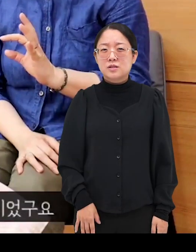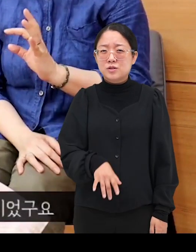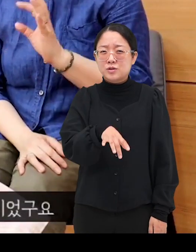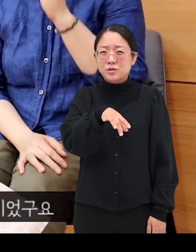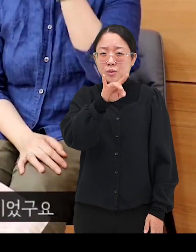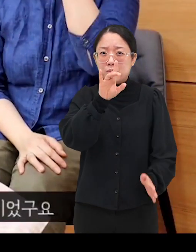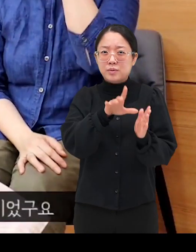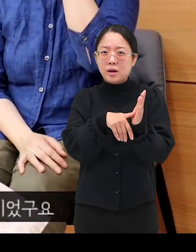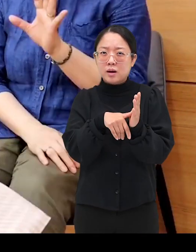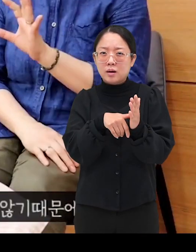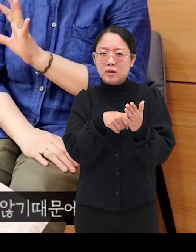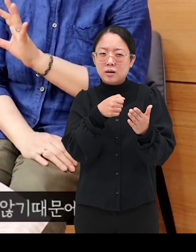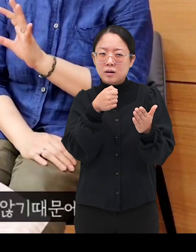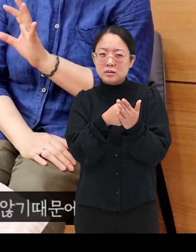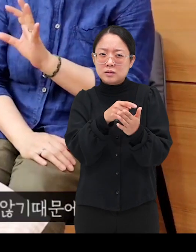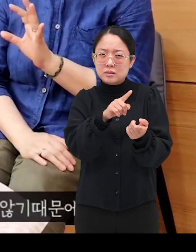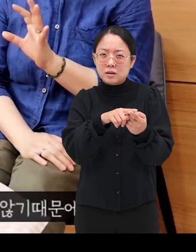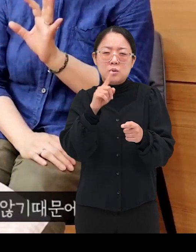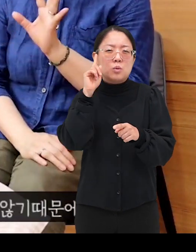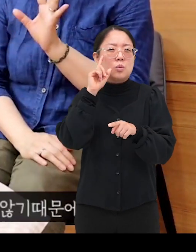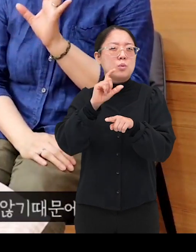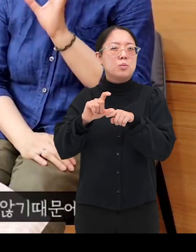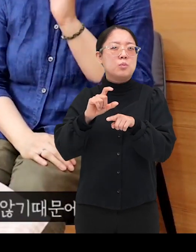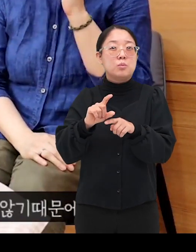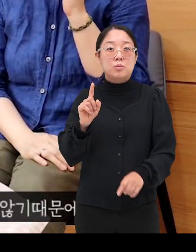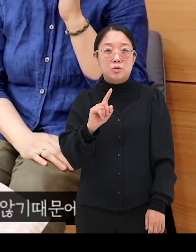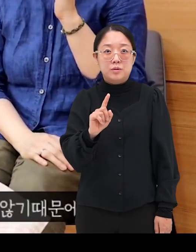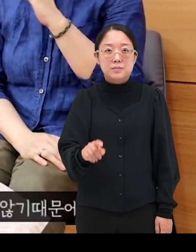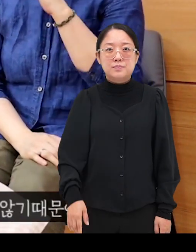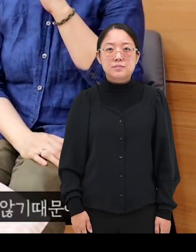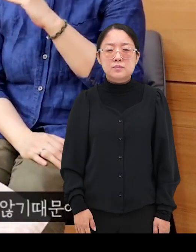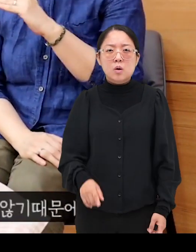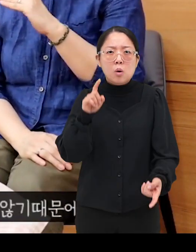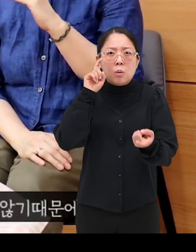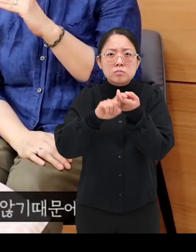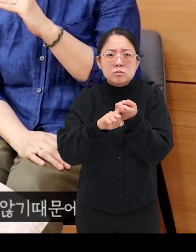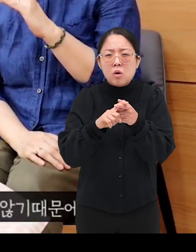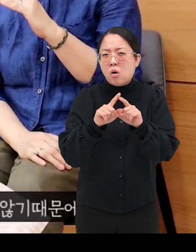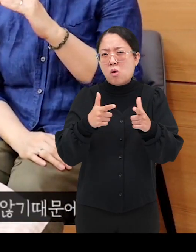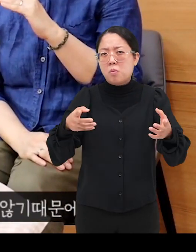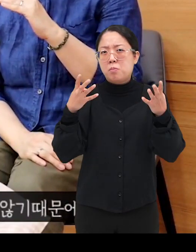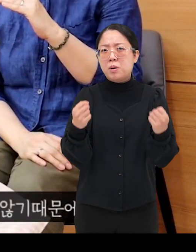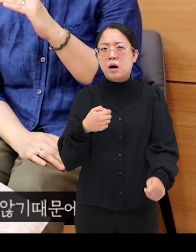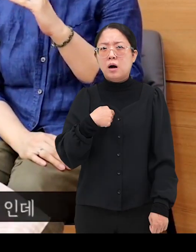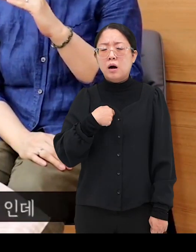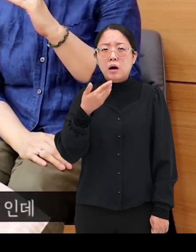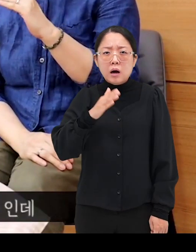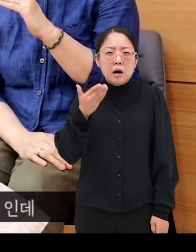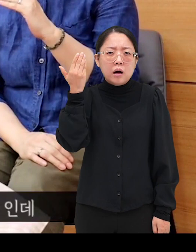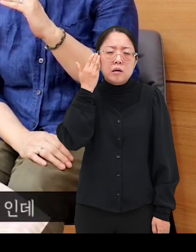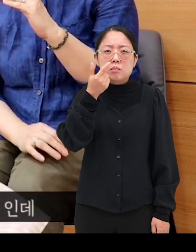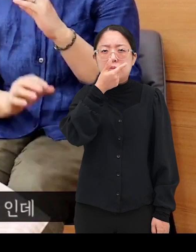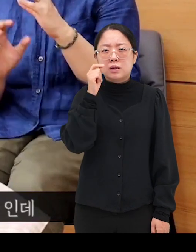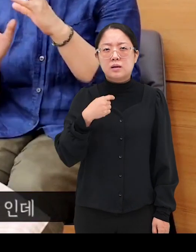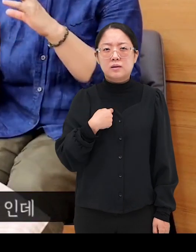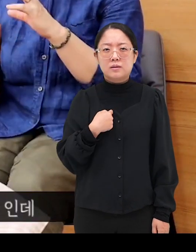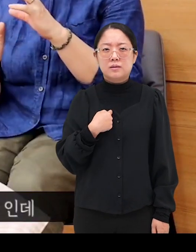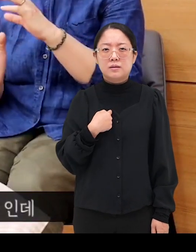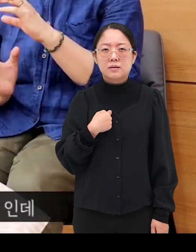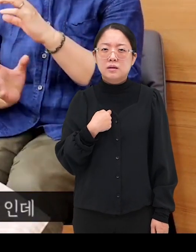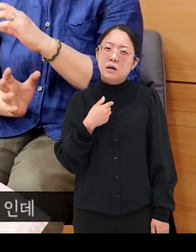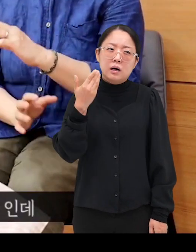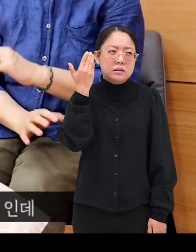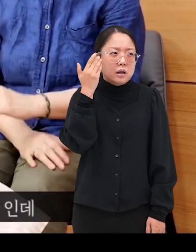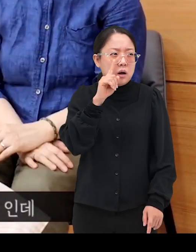조금 고민이었고요. 다양하게 관심이 있어서 그런데 이제 지식이 깊진 않기 때문에 그 얕은 지식들을 어떻게